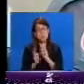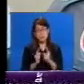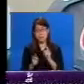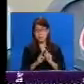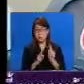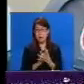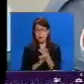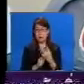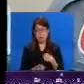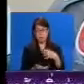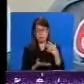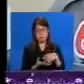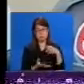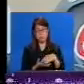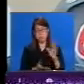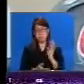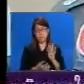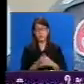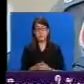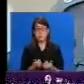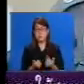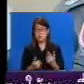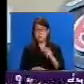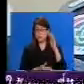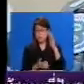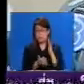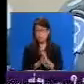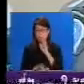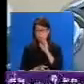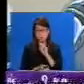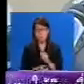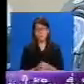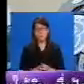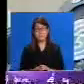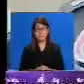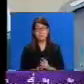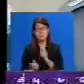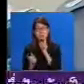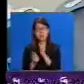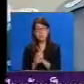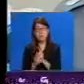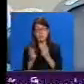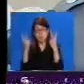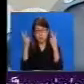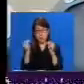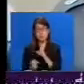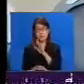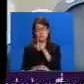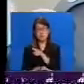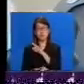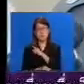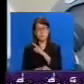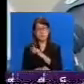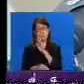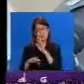ารือถึงคดีลอบยิงนายสนธิหรือไม่โดยพลตำรวจโทอัศวินบอกกับผู้สื่อข่าวว่าให้ไปถามจากตัวนายกรัฐมนตรีเอง